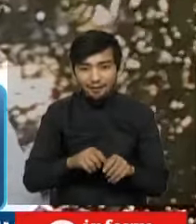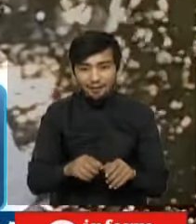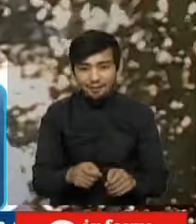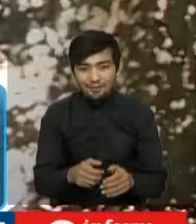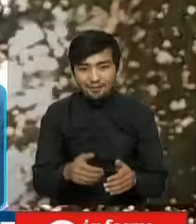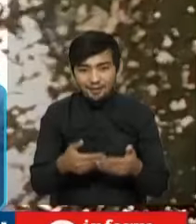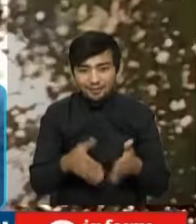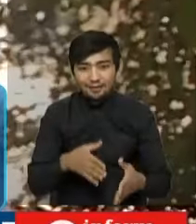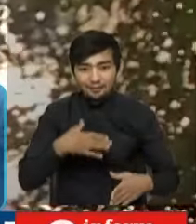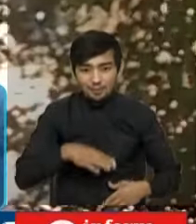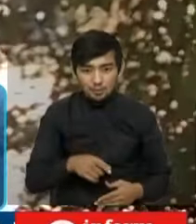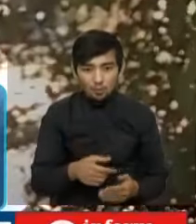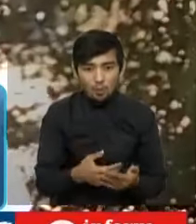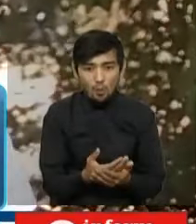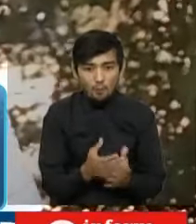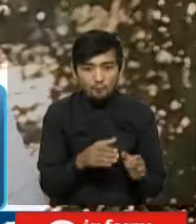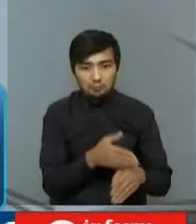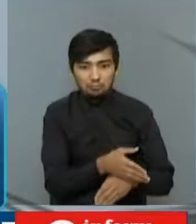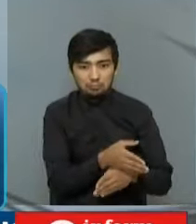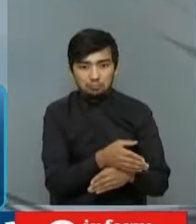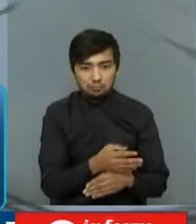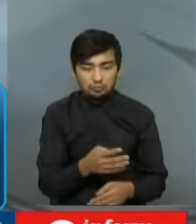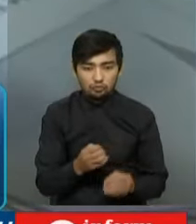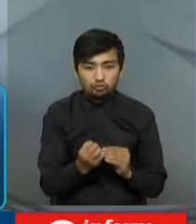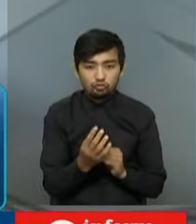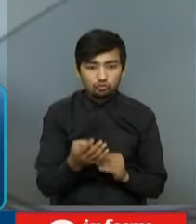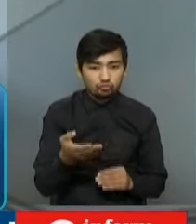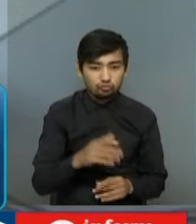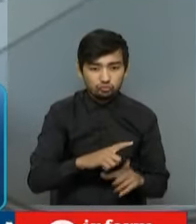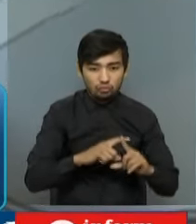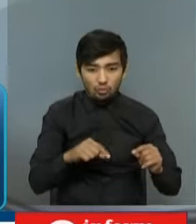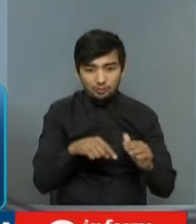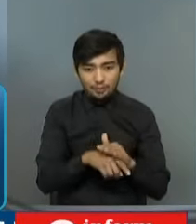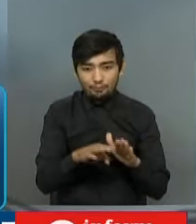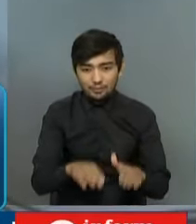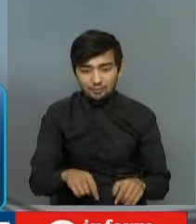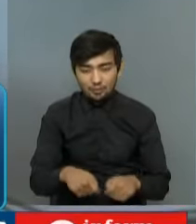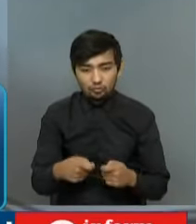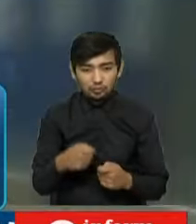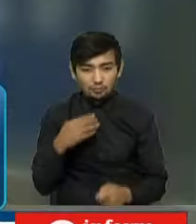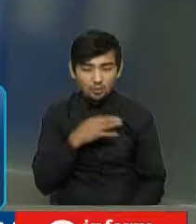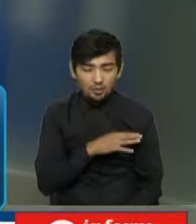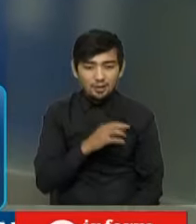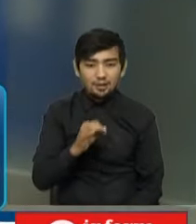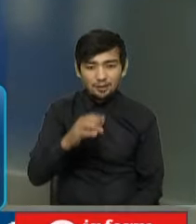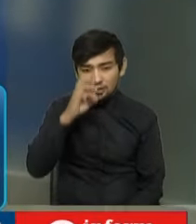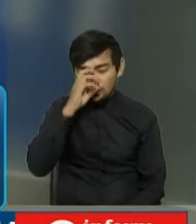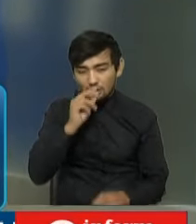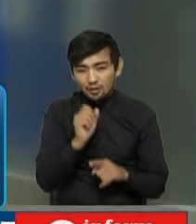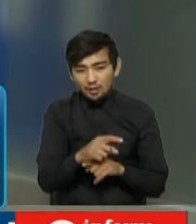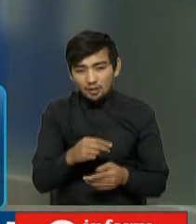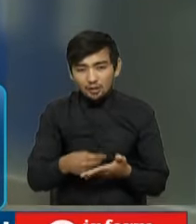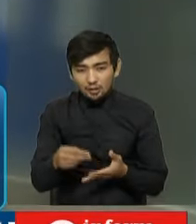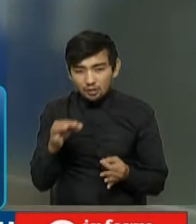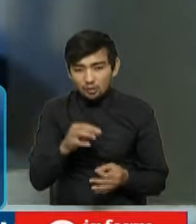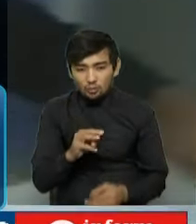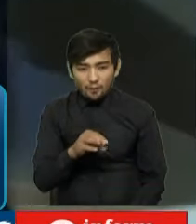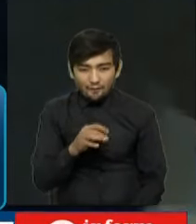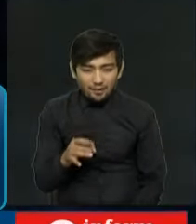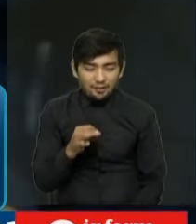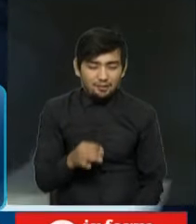лежат. И также по 14 школам вышло. При этом нарушения госзакупок, связанные с товарами, выявить легче, чем отследить услуги.